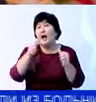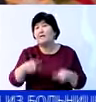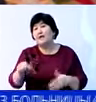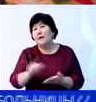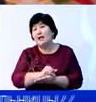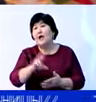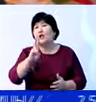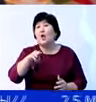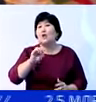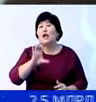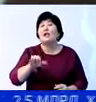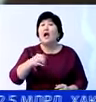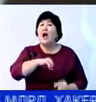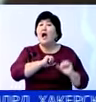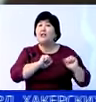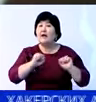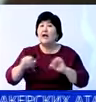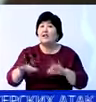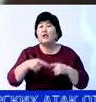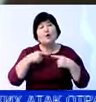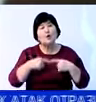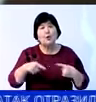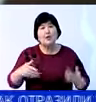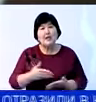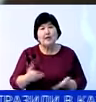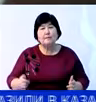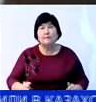у нотариуса по адвокатской деятельности и другие.